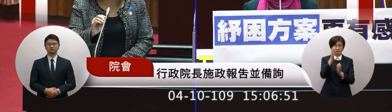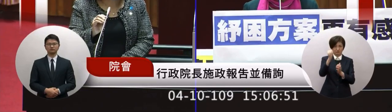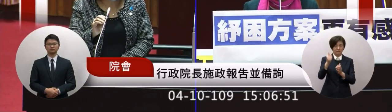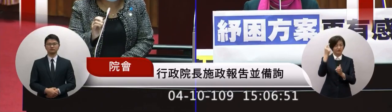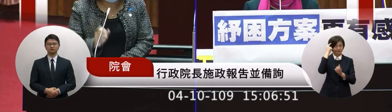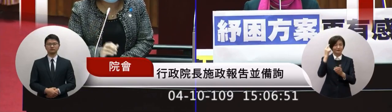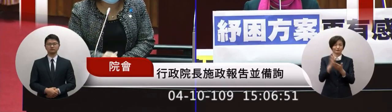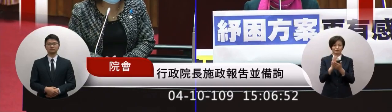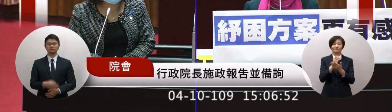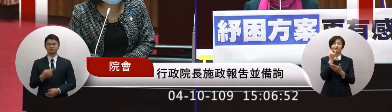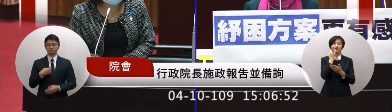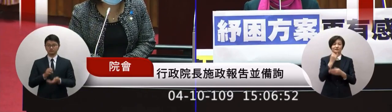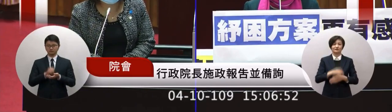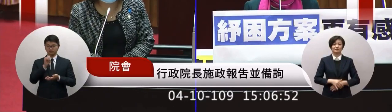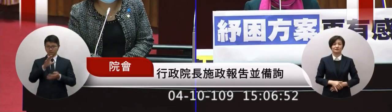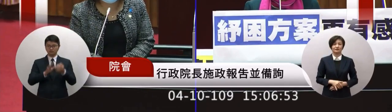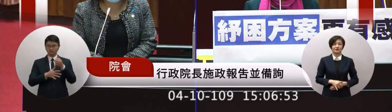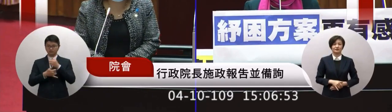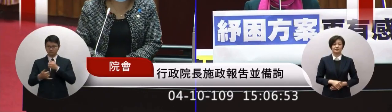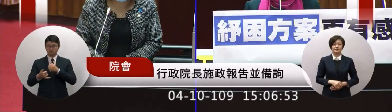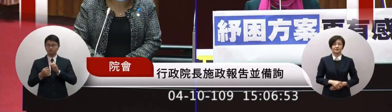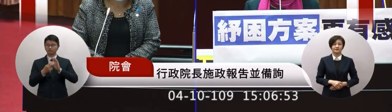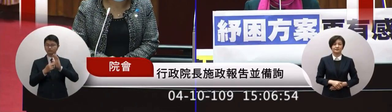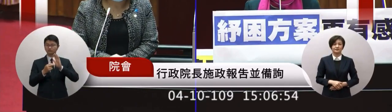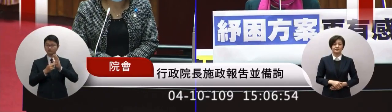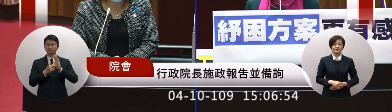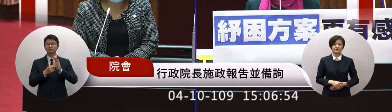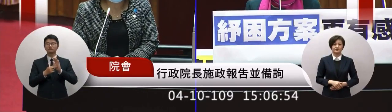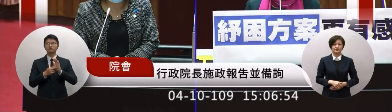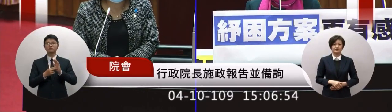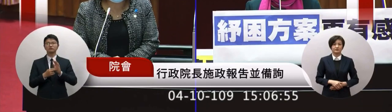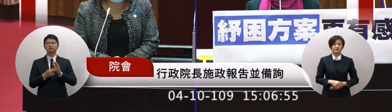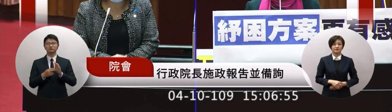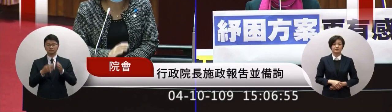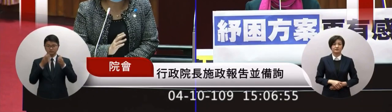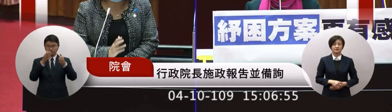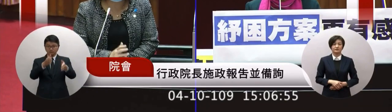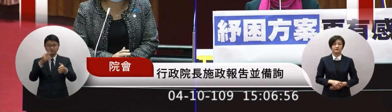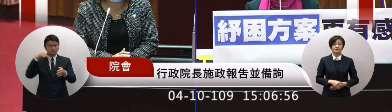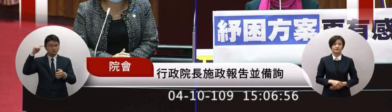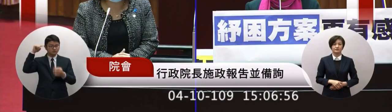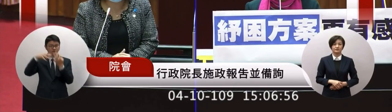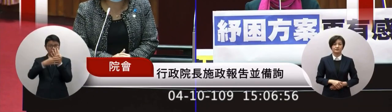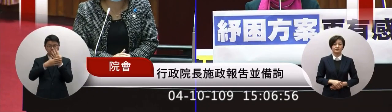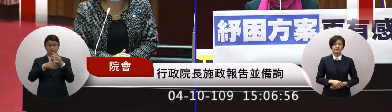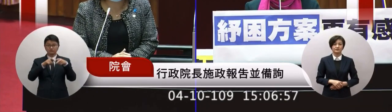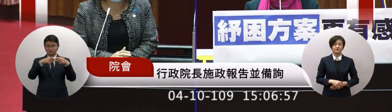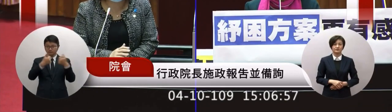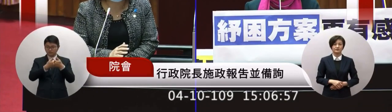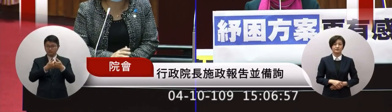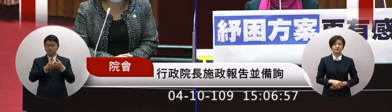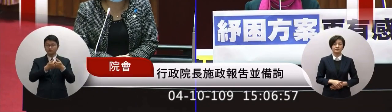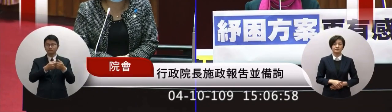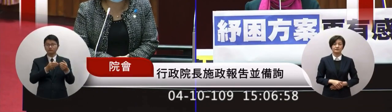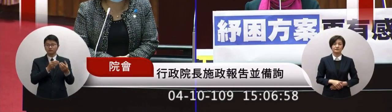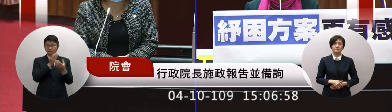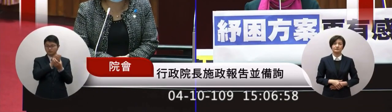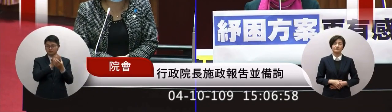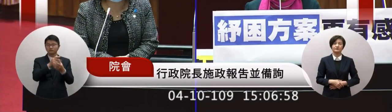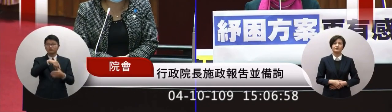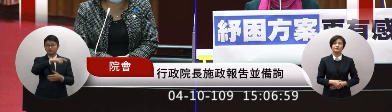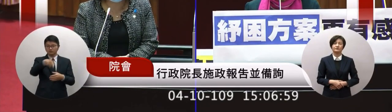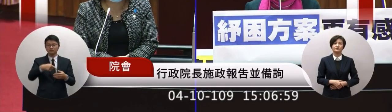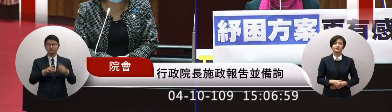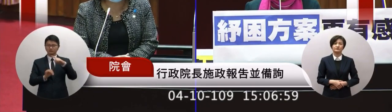是我跟委员报告一下哈，其实我们针对职业工会，就正如刚刚委员所讲的哈，我们大概已经针对